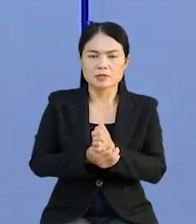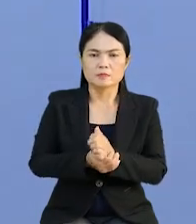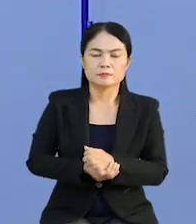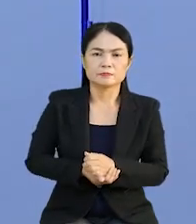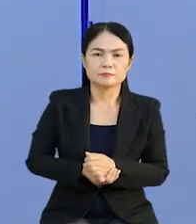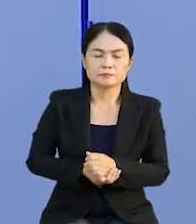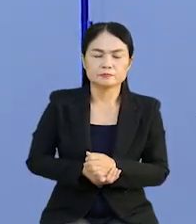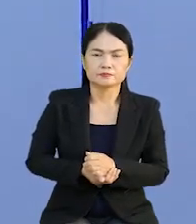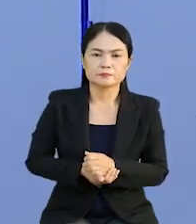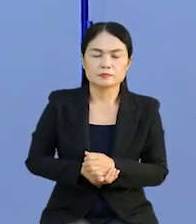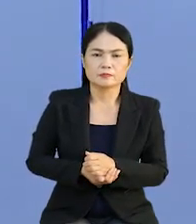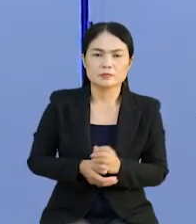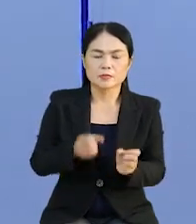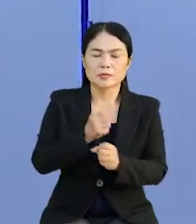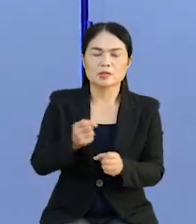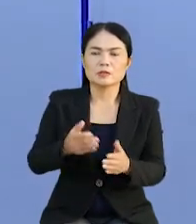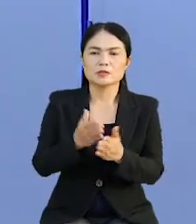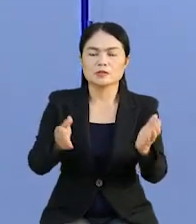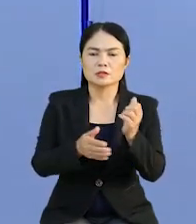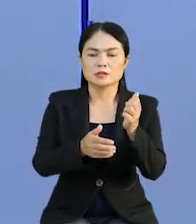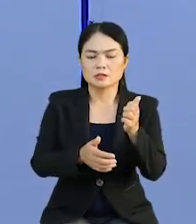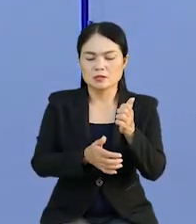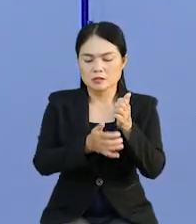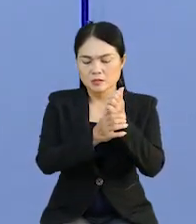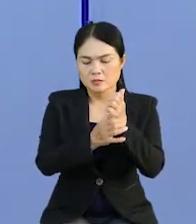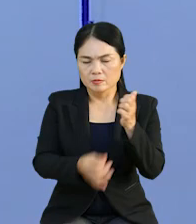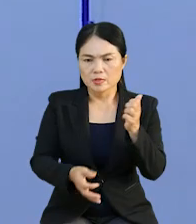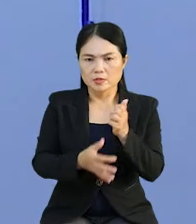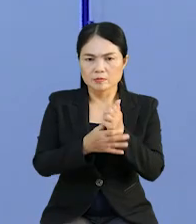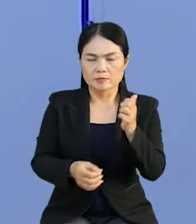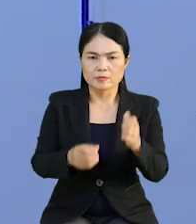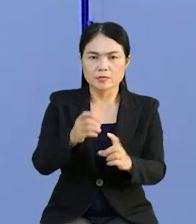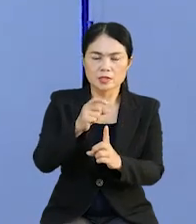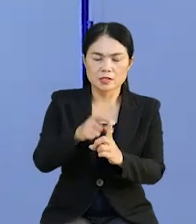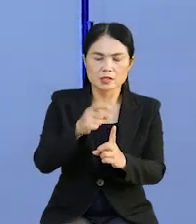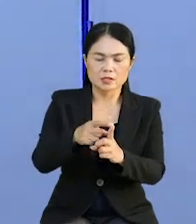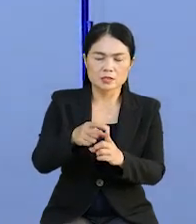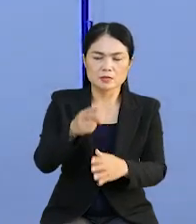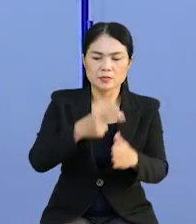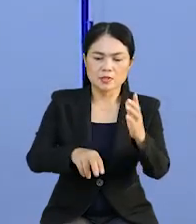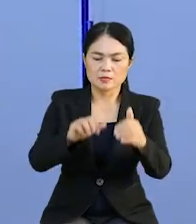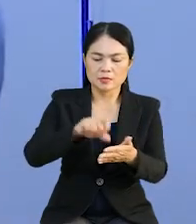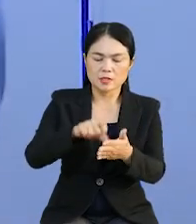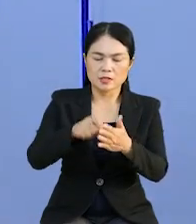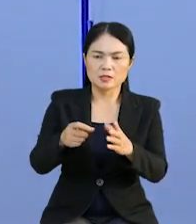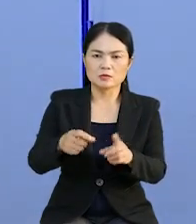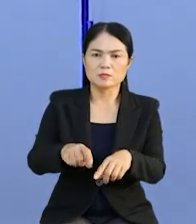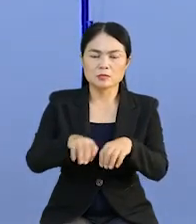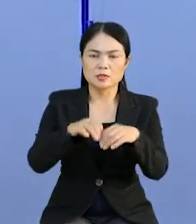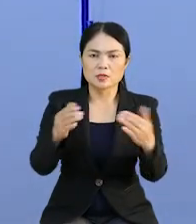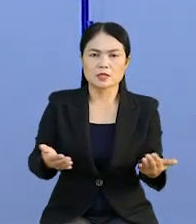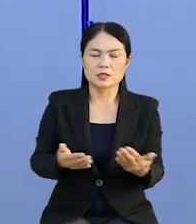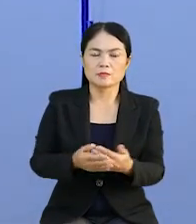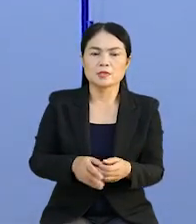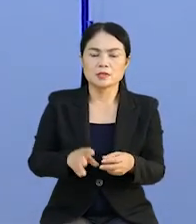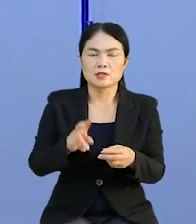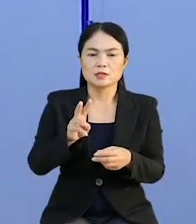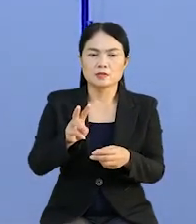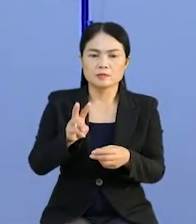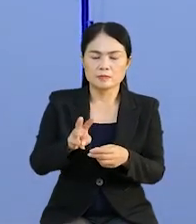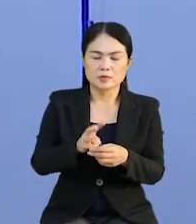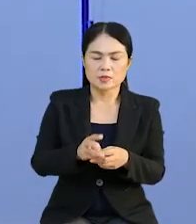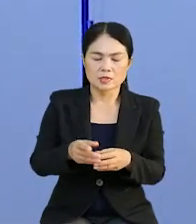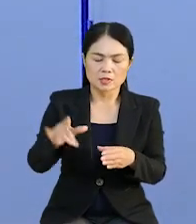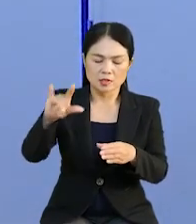គេហៅថាចំរាញ់តើពាក្យចំរាញ់មានថ្នាក់ពាក្យជាអ្វីមានន័យដូចម្ដេចនិងពាក្យទី3គឺពាក្យ